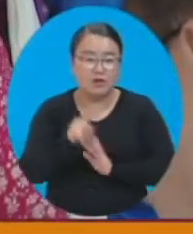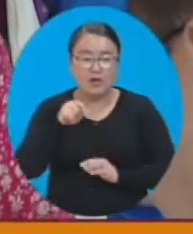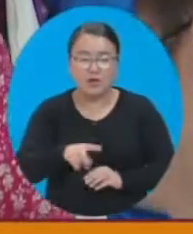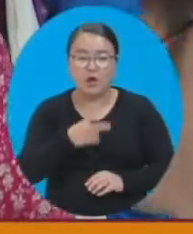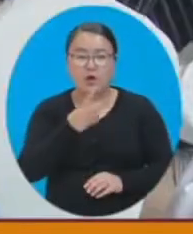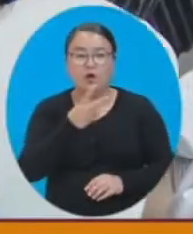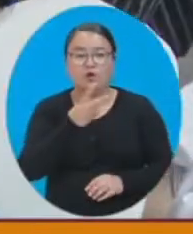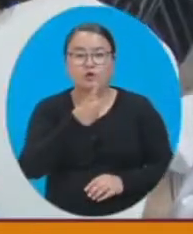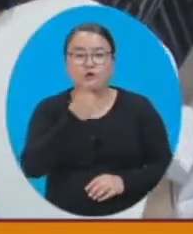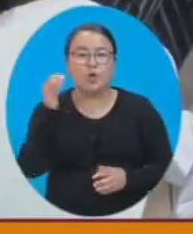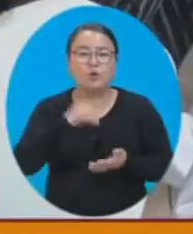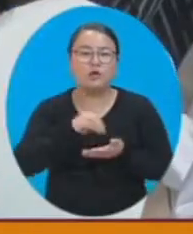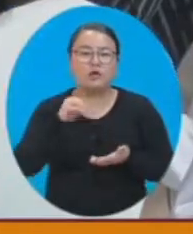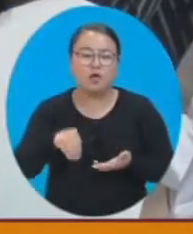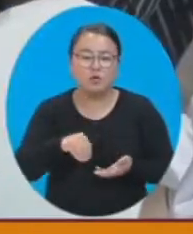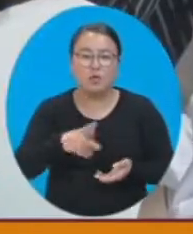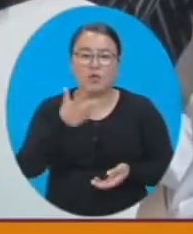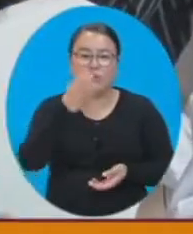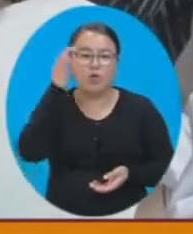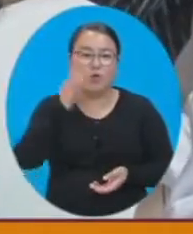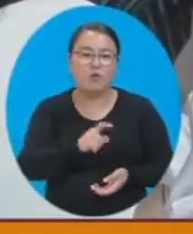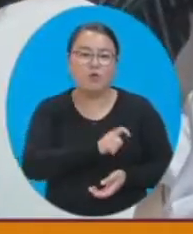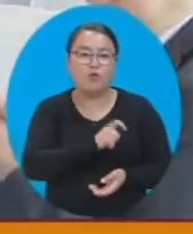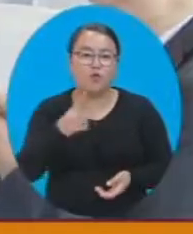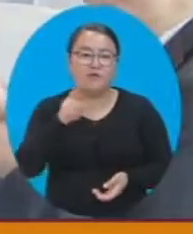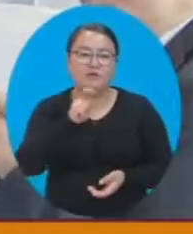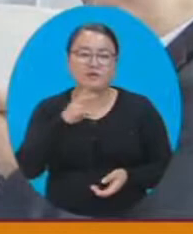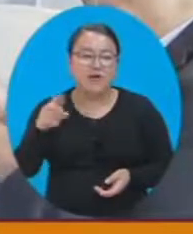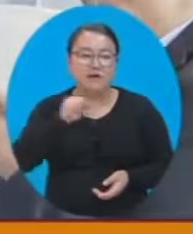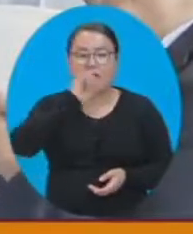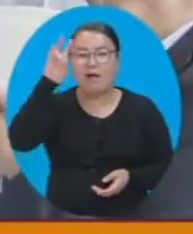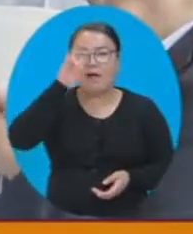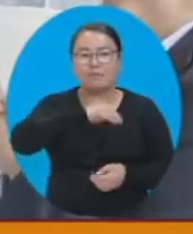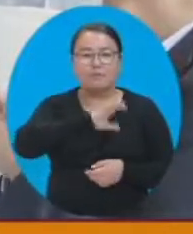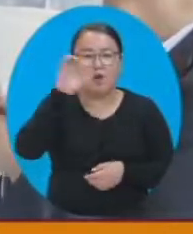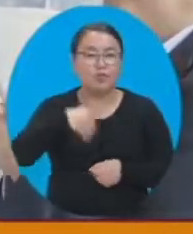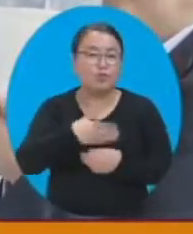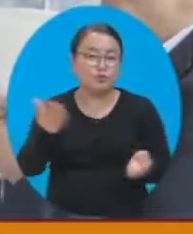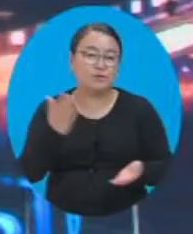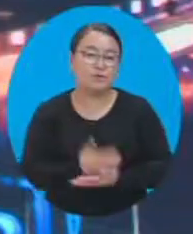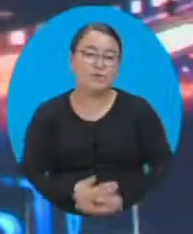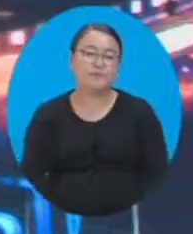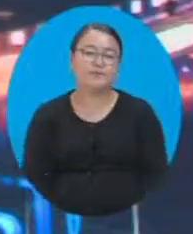Энэ оны байдлаар 100 тэрбум орчим төгрөгийг 3% хүүтэй зээл аж ахуйн нэгжүүдэд олгоод байна.